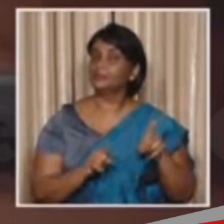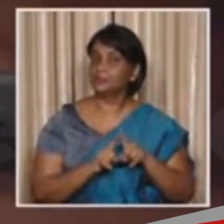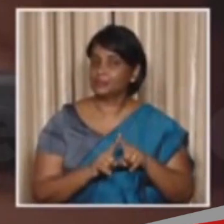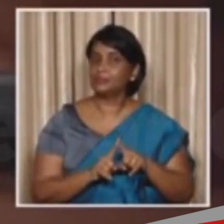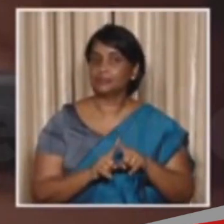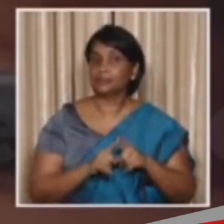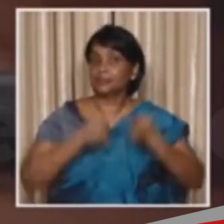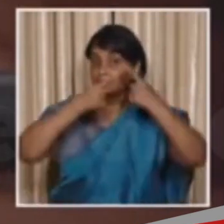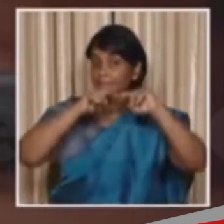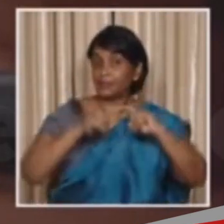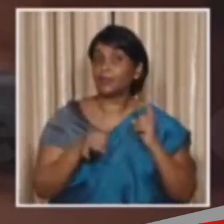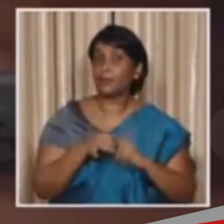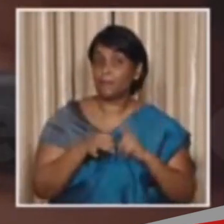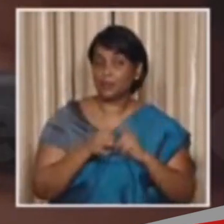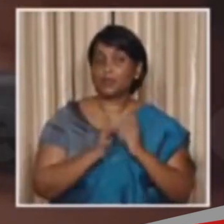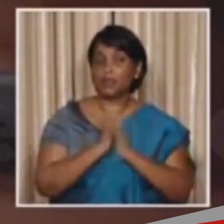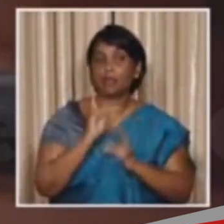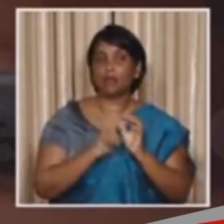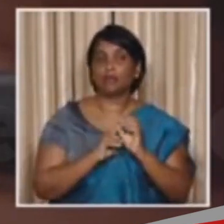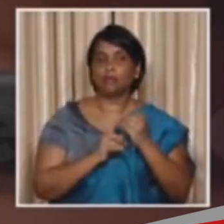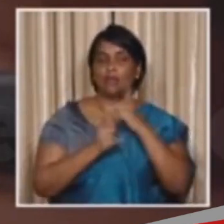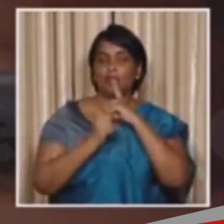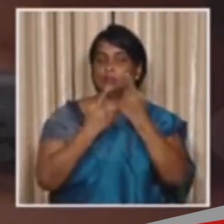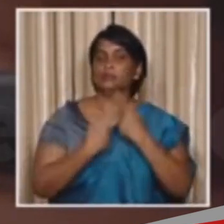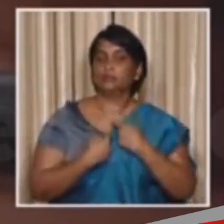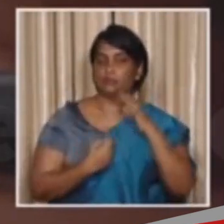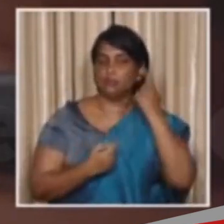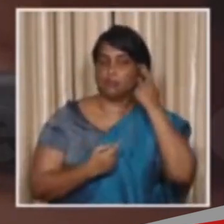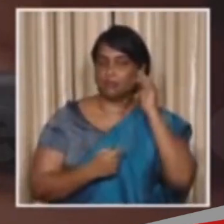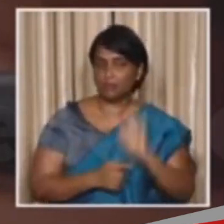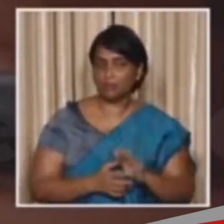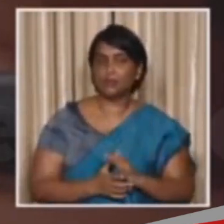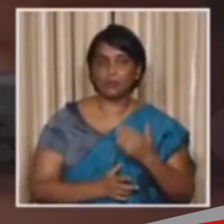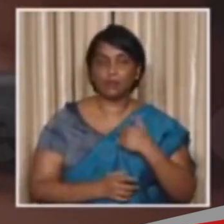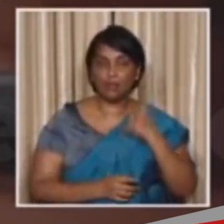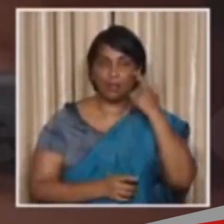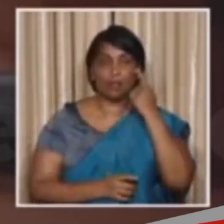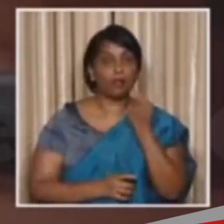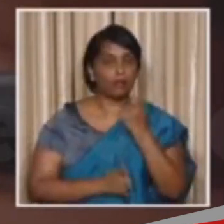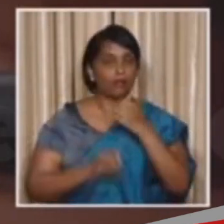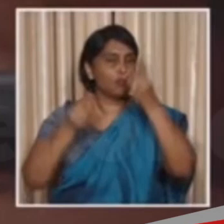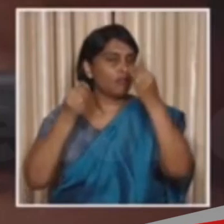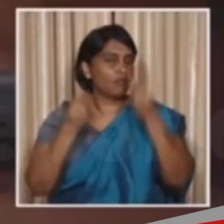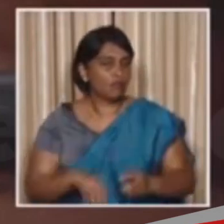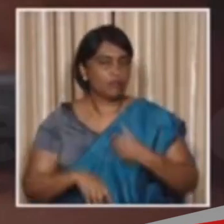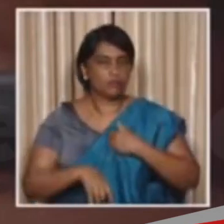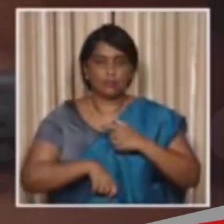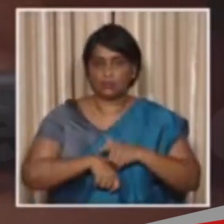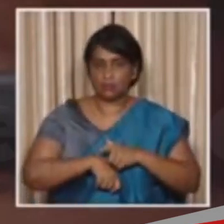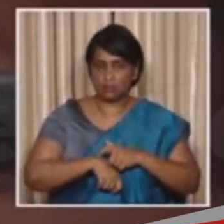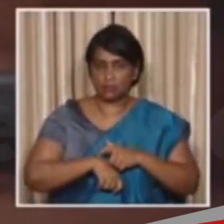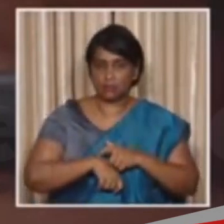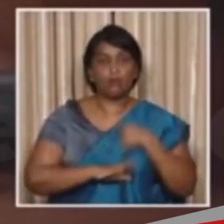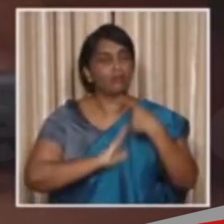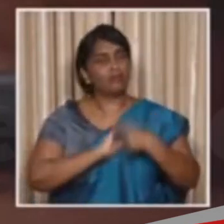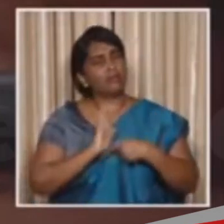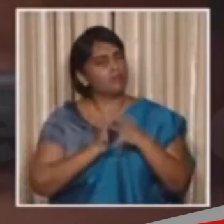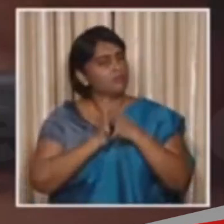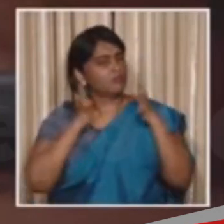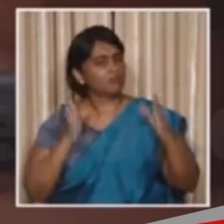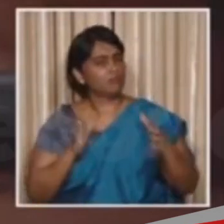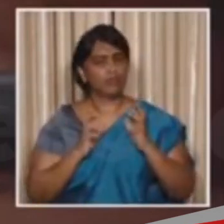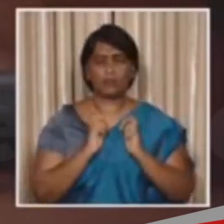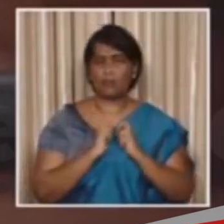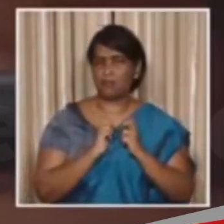පහත ගැටවලට පිළිතුරු අදාළ අමාත්‍යවරු විසින් සභාව හමුවේ තිබුණ වෙත මම අපේක්ෂා කරනවා. මා හිතනවා මේ ආර්ථිකය කඩාවැටලා තිබෙන වෙලාවක රටේ විශාල ප්‍රශ්නයක් මතුවලා